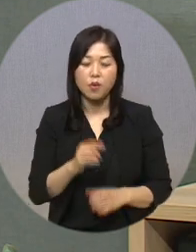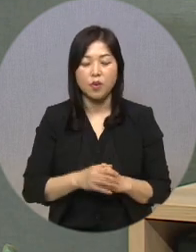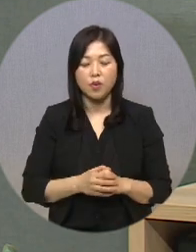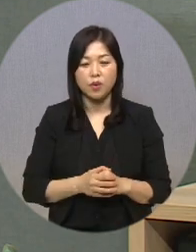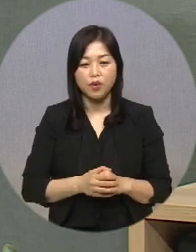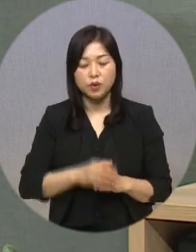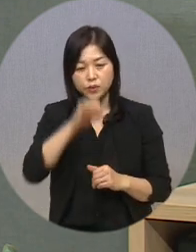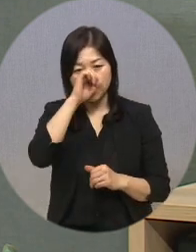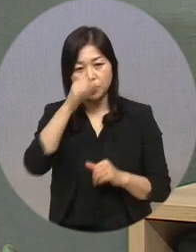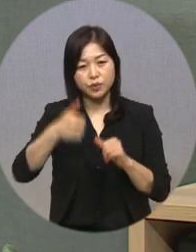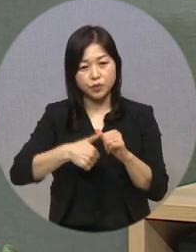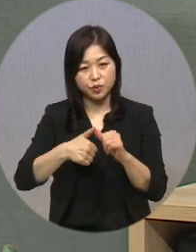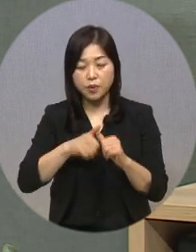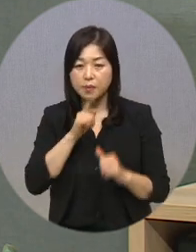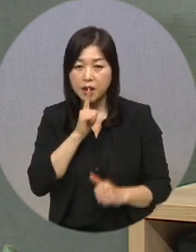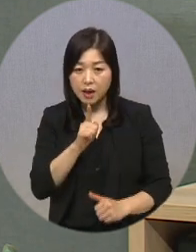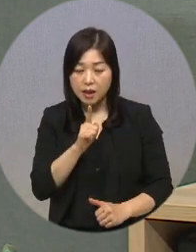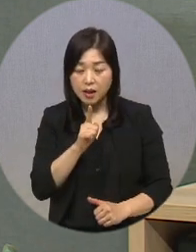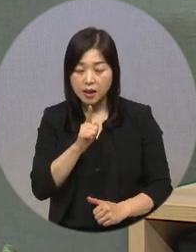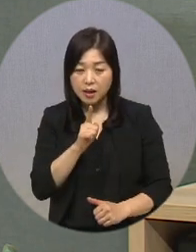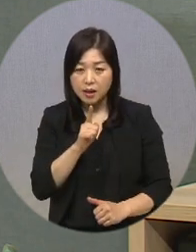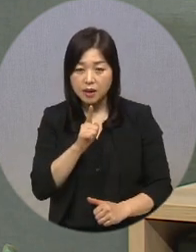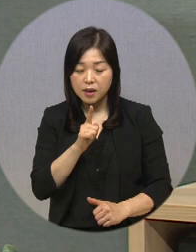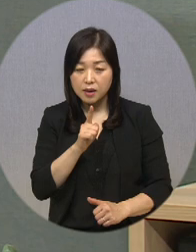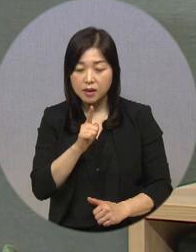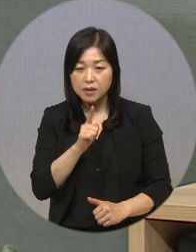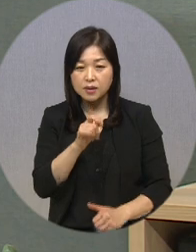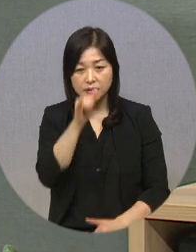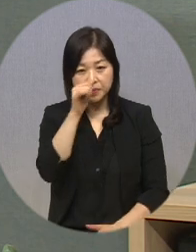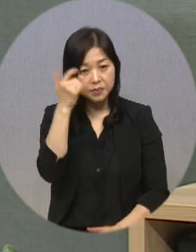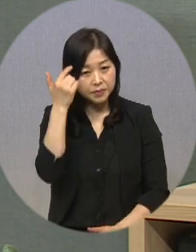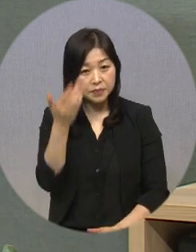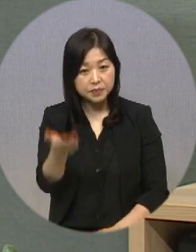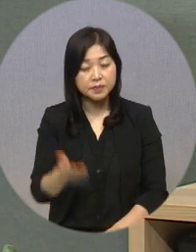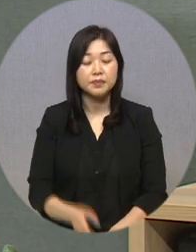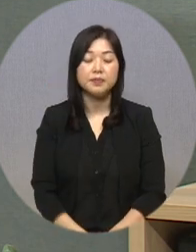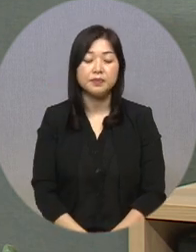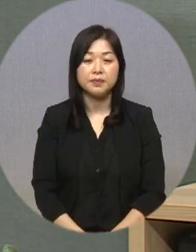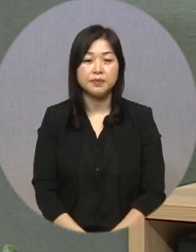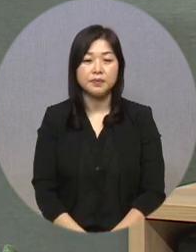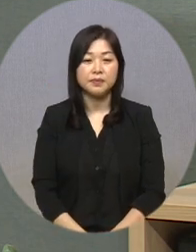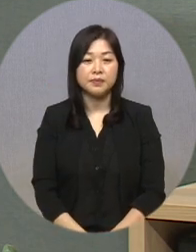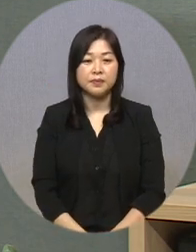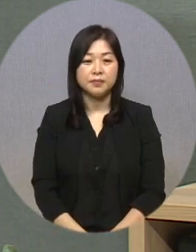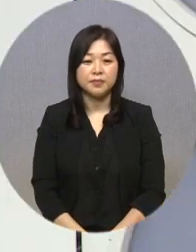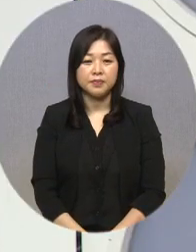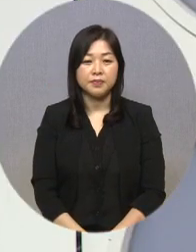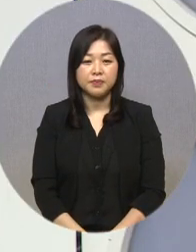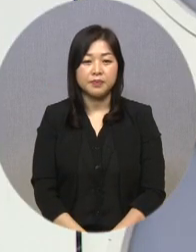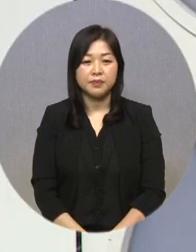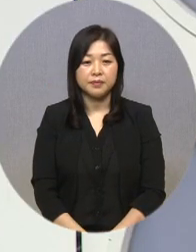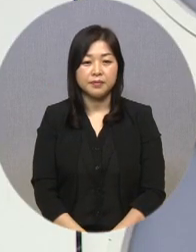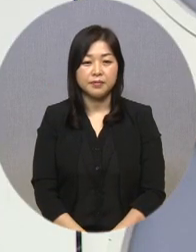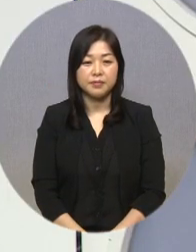뭐 바람직한 충고라고 할까요? 한 말씀 주세요. 예, 충고는